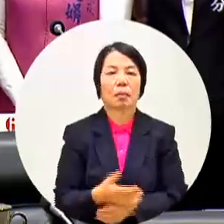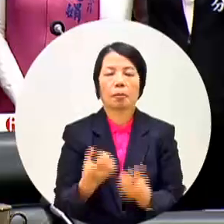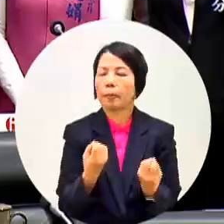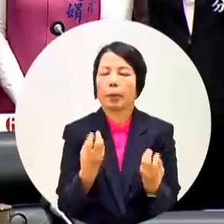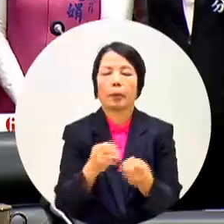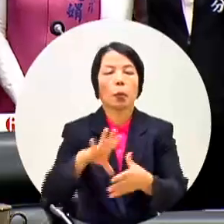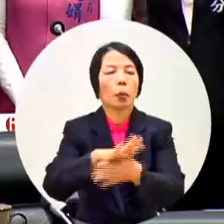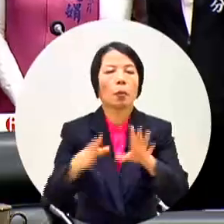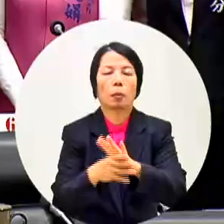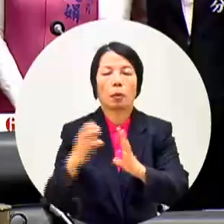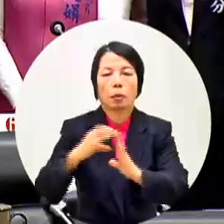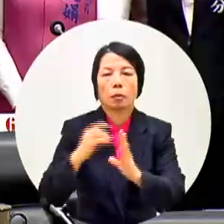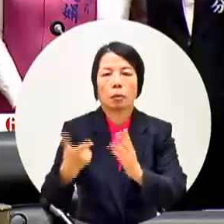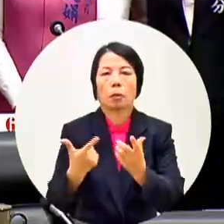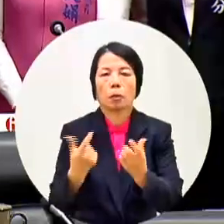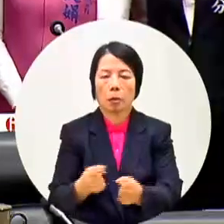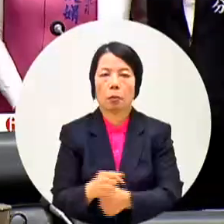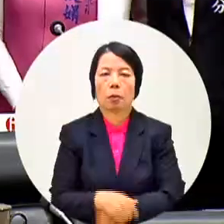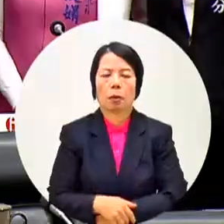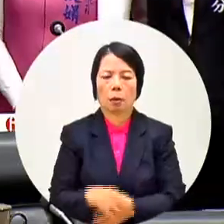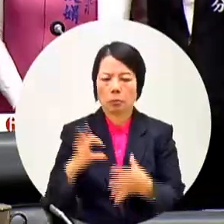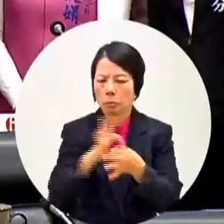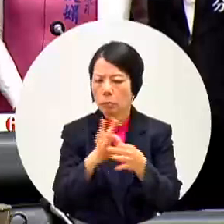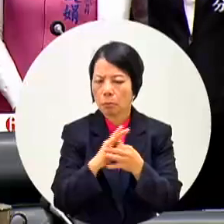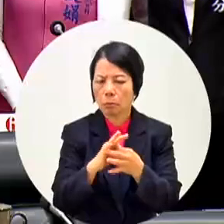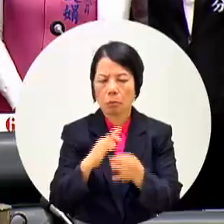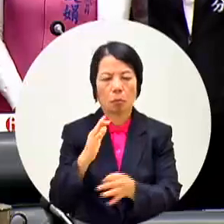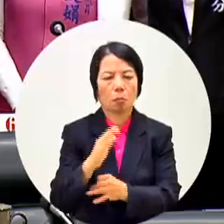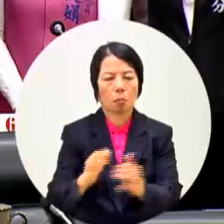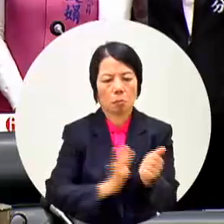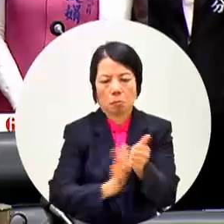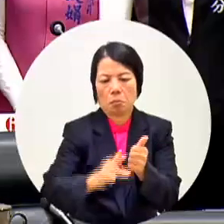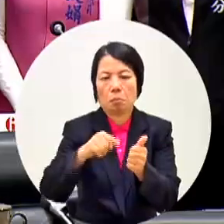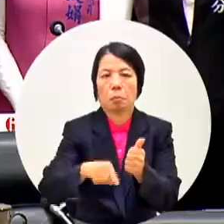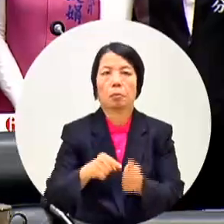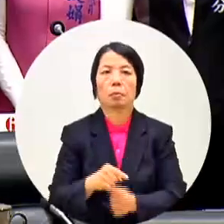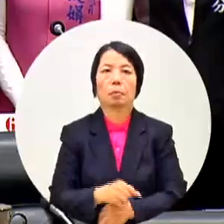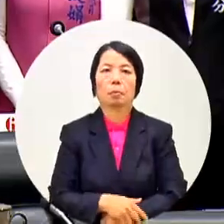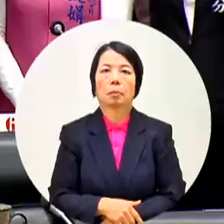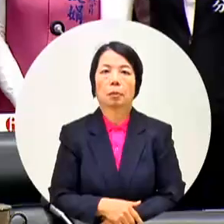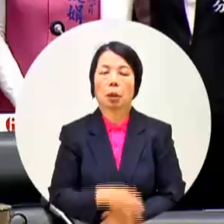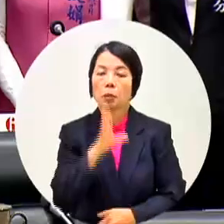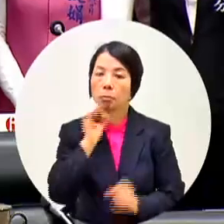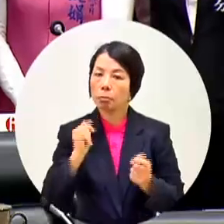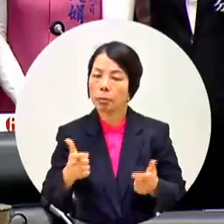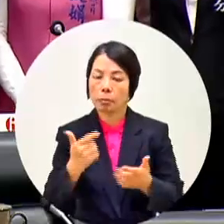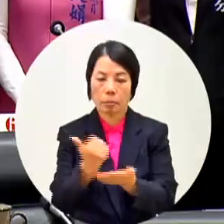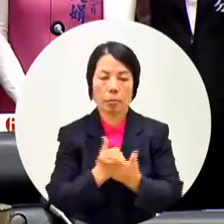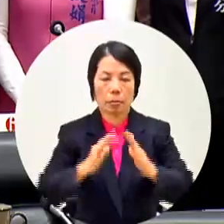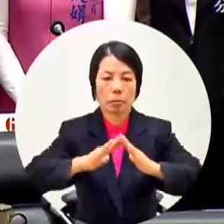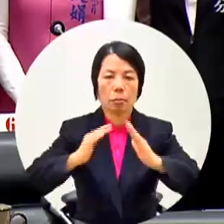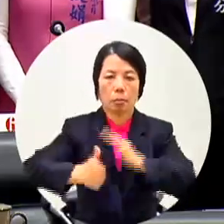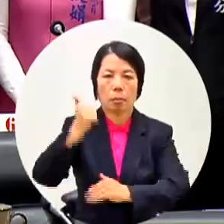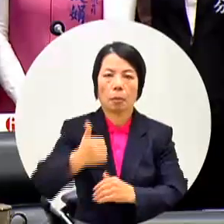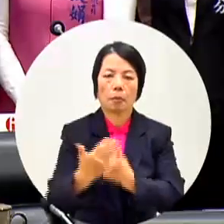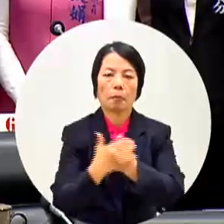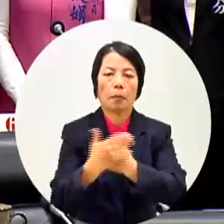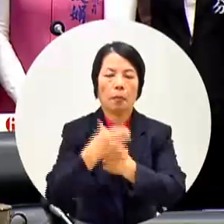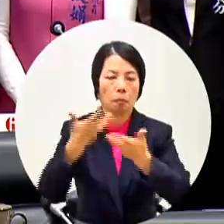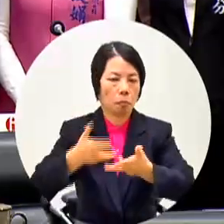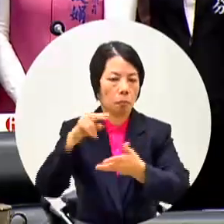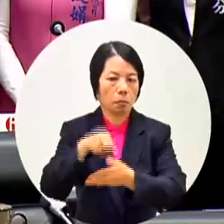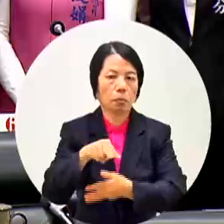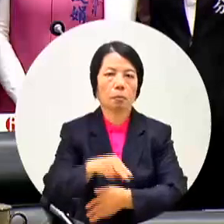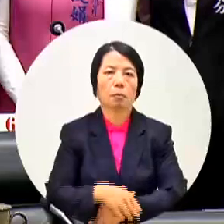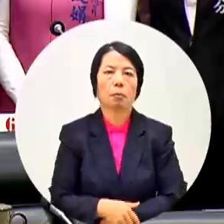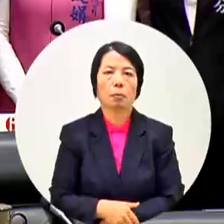相关的产业在里面。那这个是不是要请市长帮我们重视？我们这些所谓的